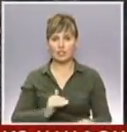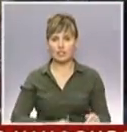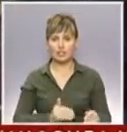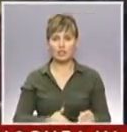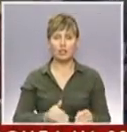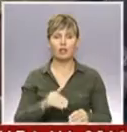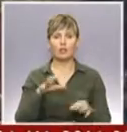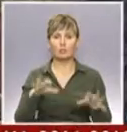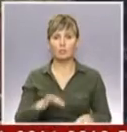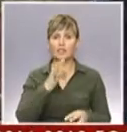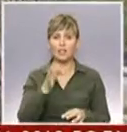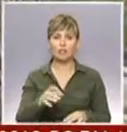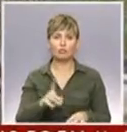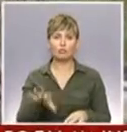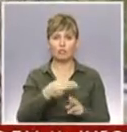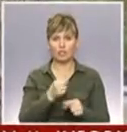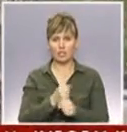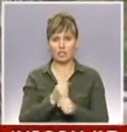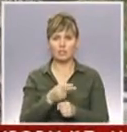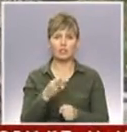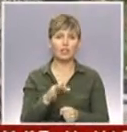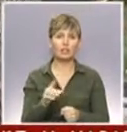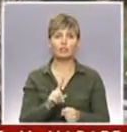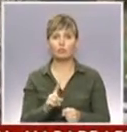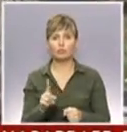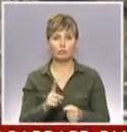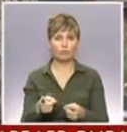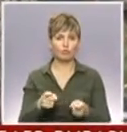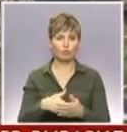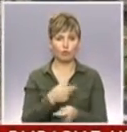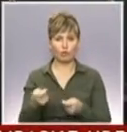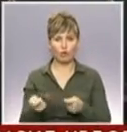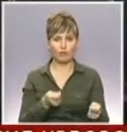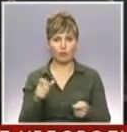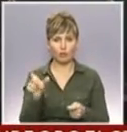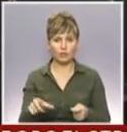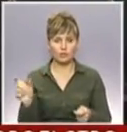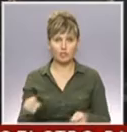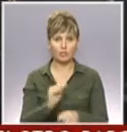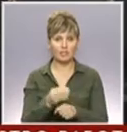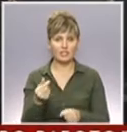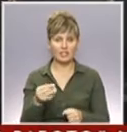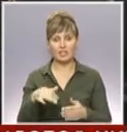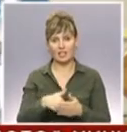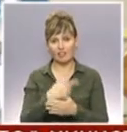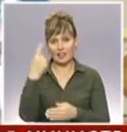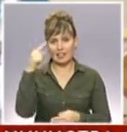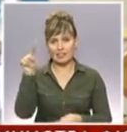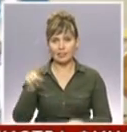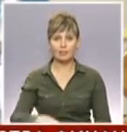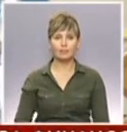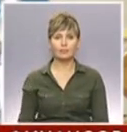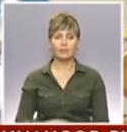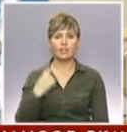Нурсултан Назарбаев подчеркнул, что все это делается для того, чтобы привлечь новое руководство, дополнительные деньги и инновации.